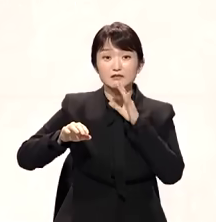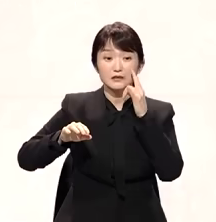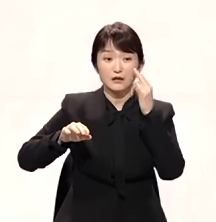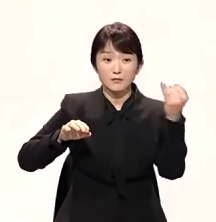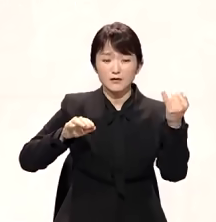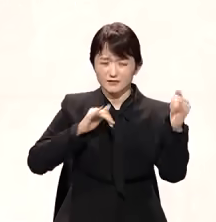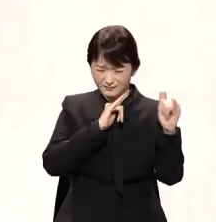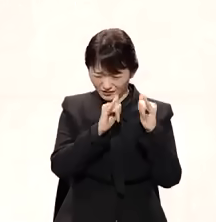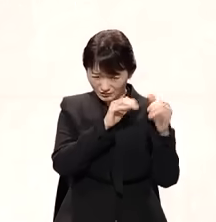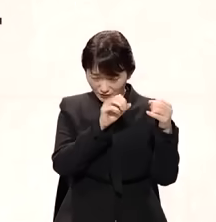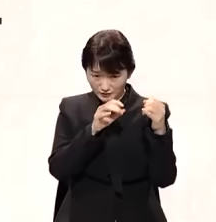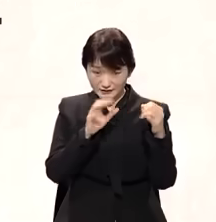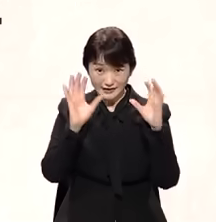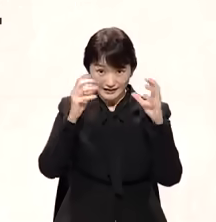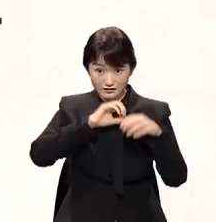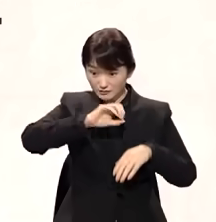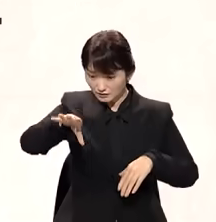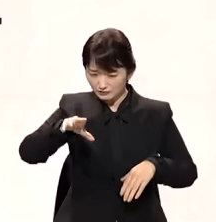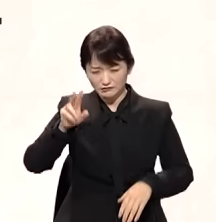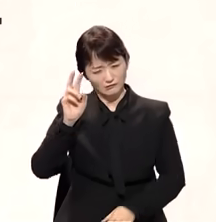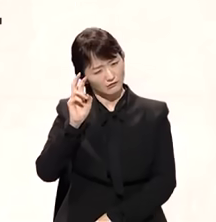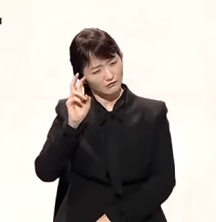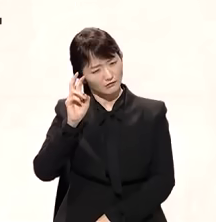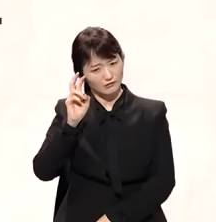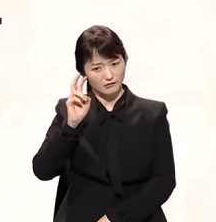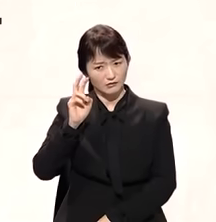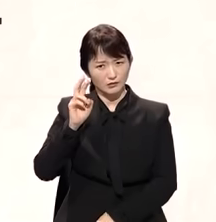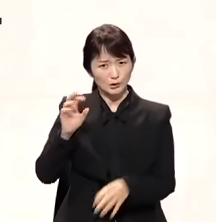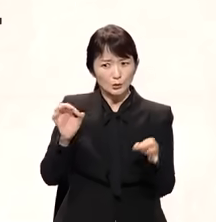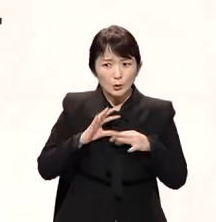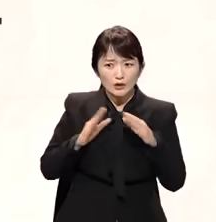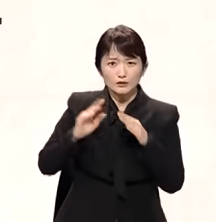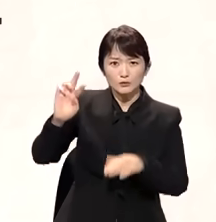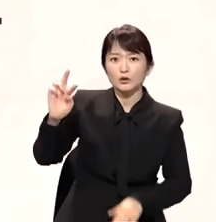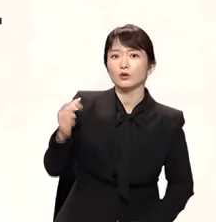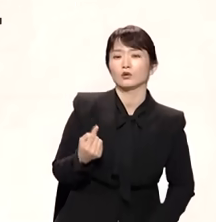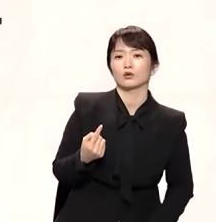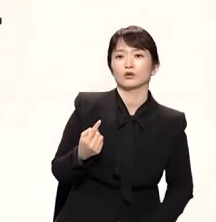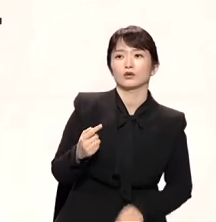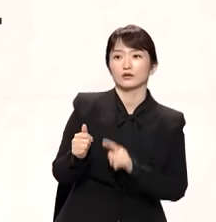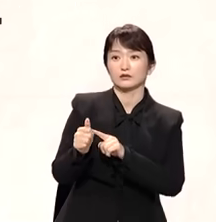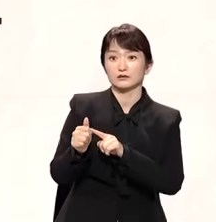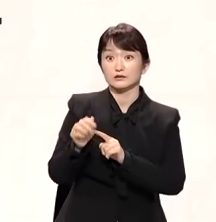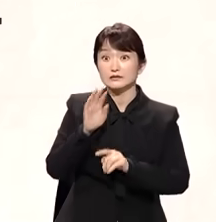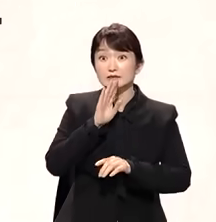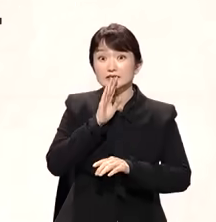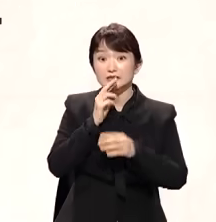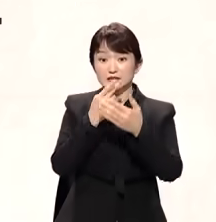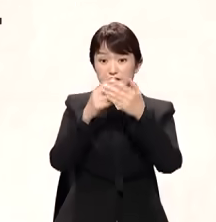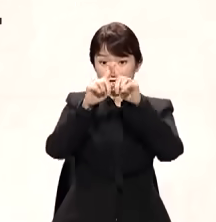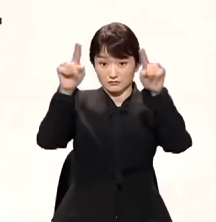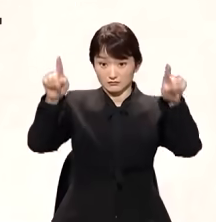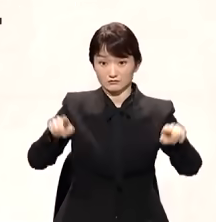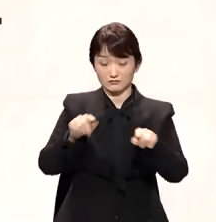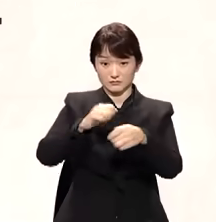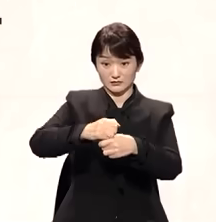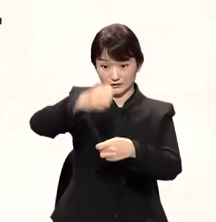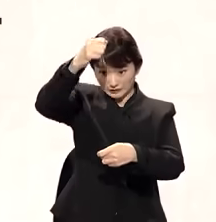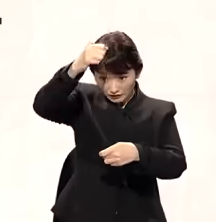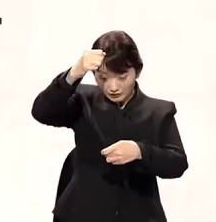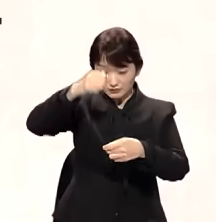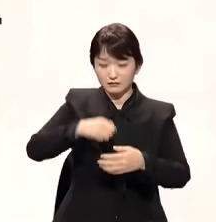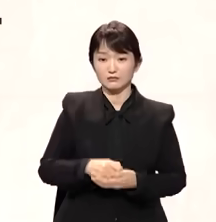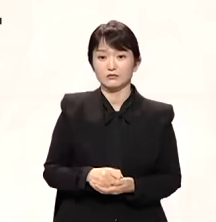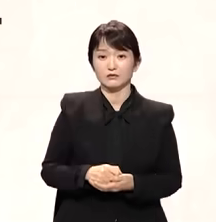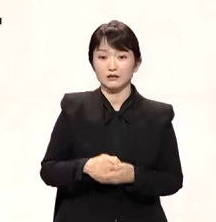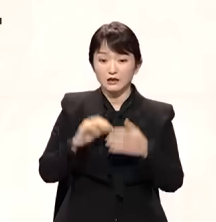합니다 설마 그렇게 하겠냐고 생각했는데 깜짝 놀라서 집에 들어가 보니까 진짜 창문이 열려 있고 아기가 없어서 밖에